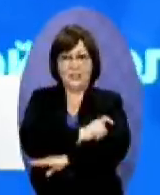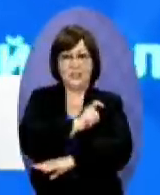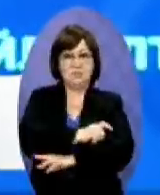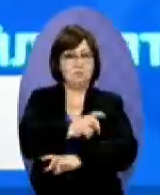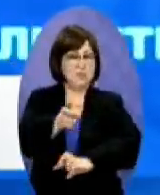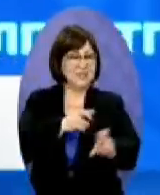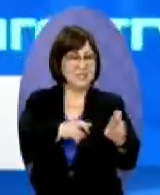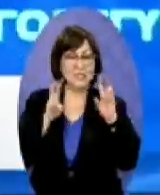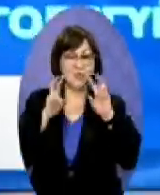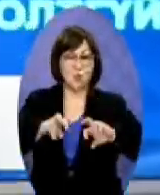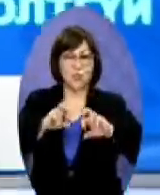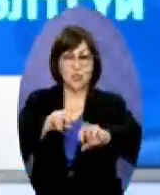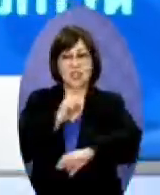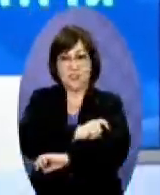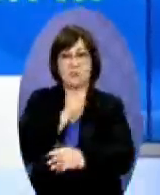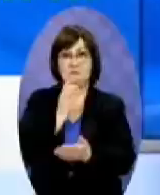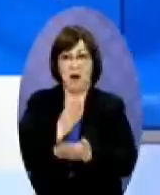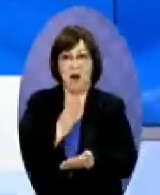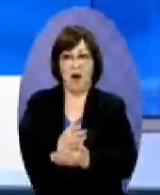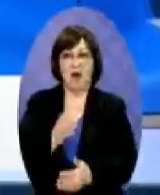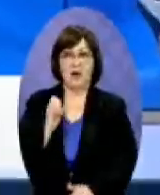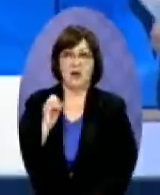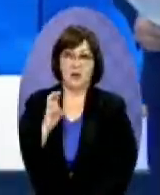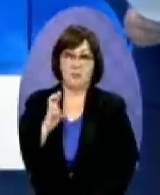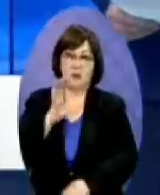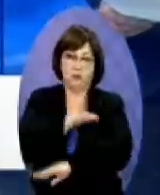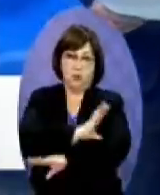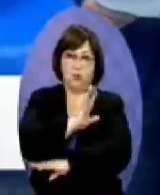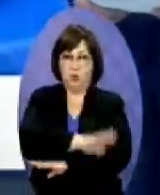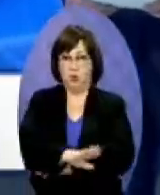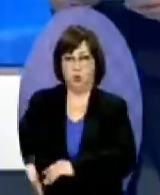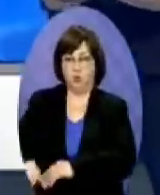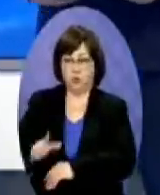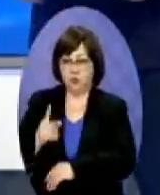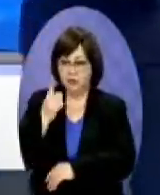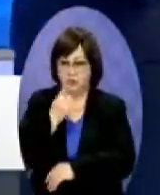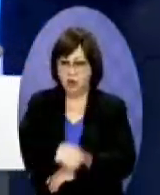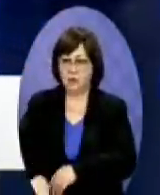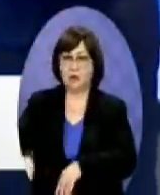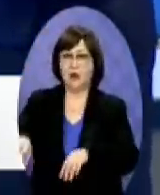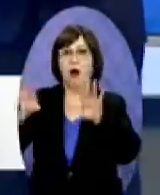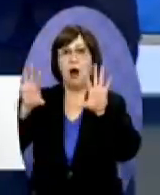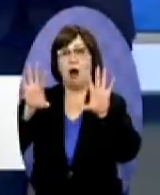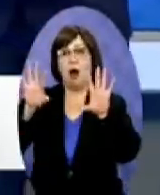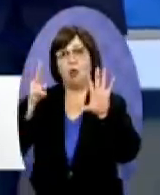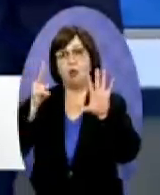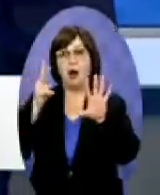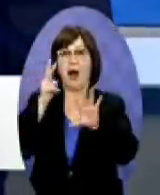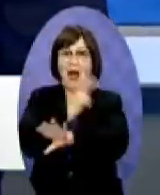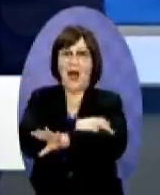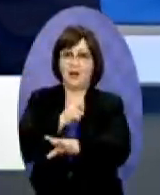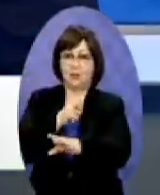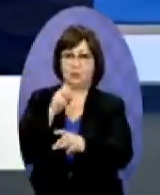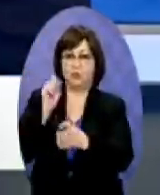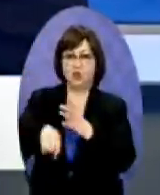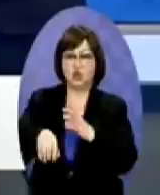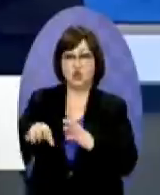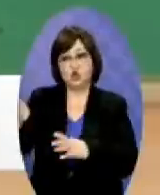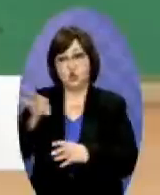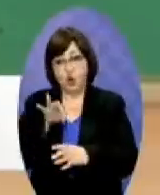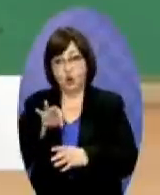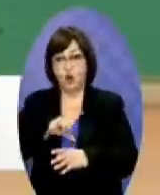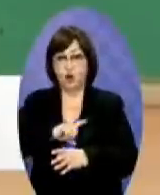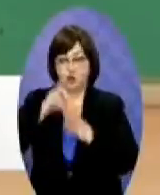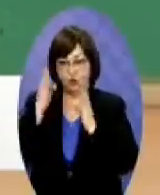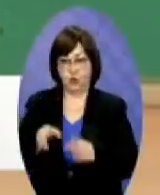байна. Энийг бол дунд сургуулийн сурагчид ахлах ангиас эхлээд сонгон судлах ийм хичээлийн жагсаалтанд орсон ийм хичээл байдаг. За